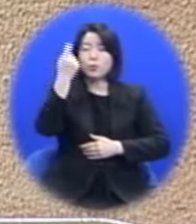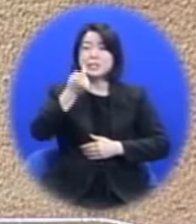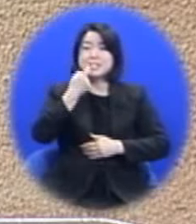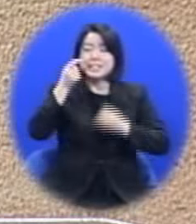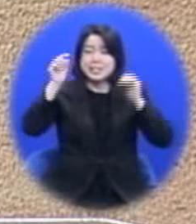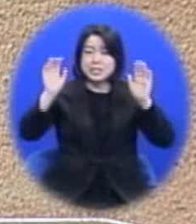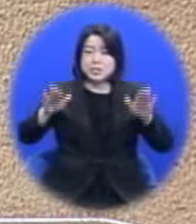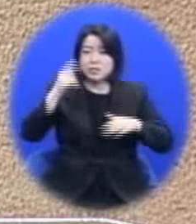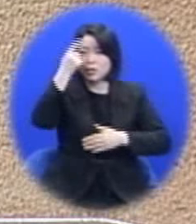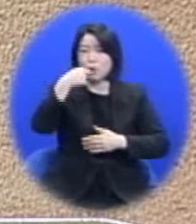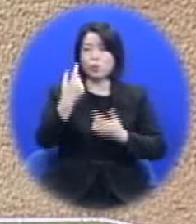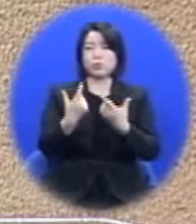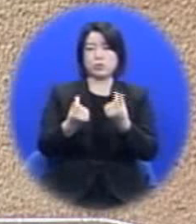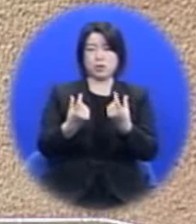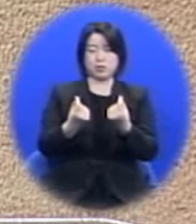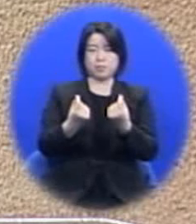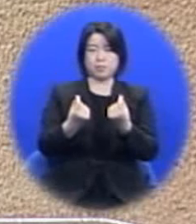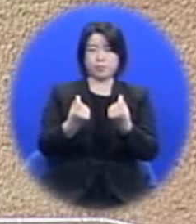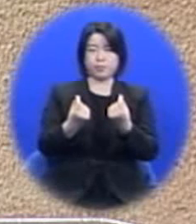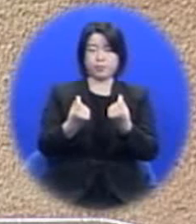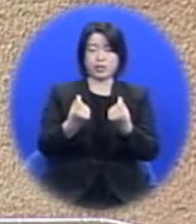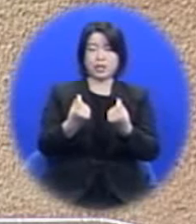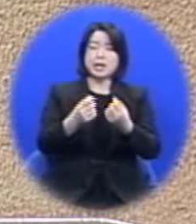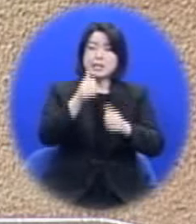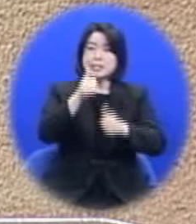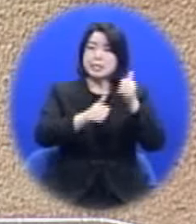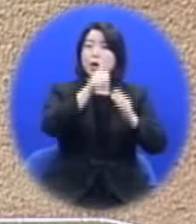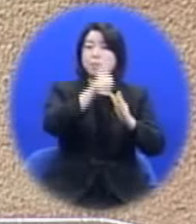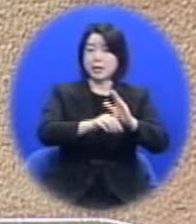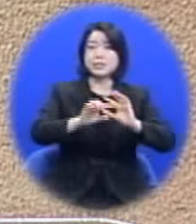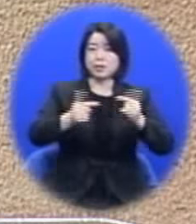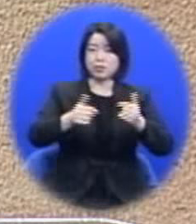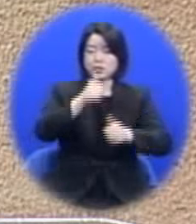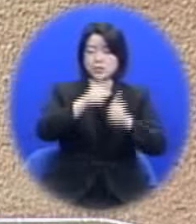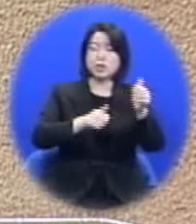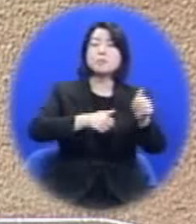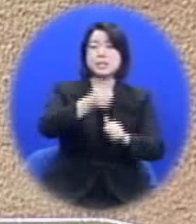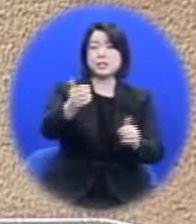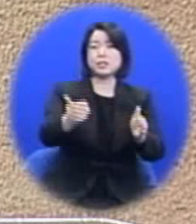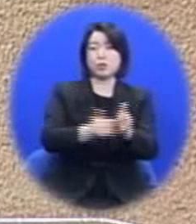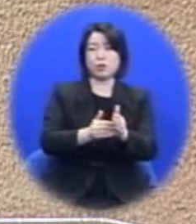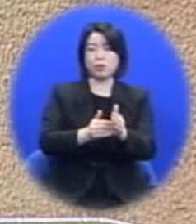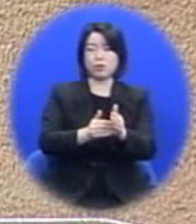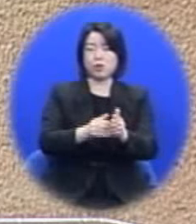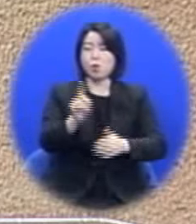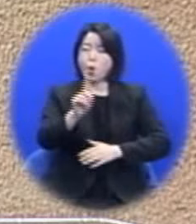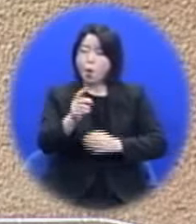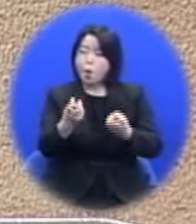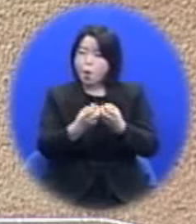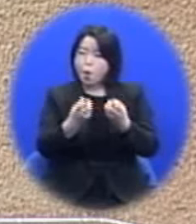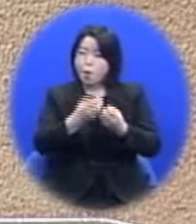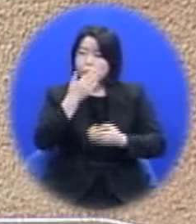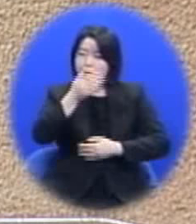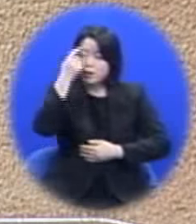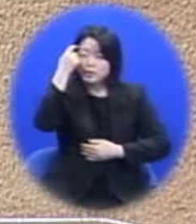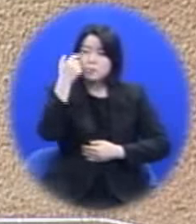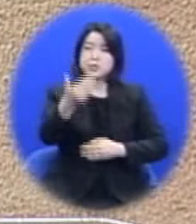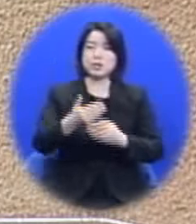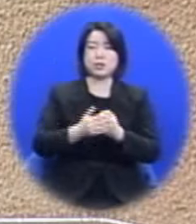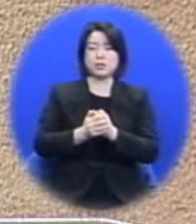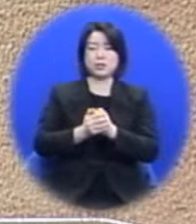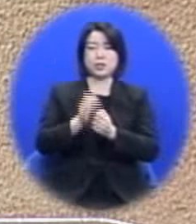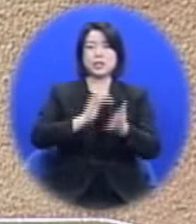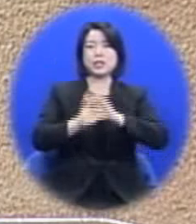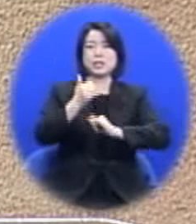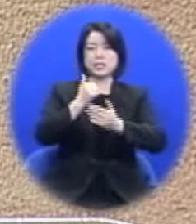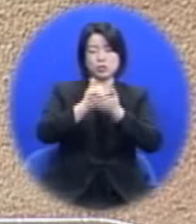얼굴처럼 시험에 들지 않은 거죠. 시험을이긴 거예요. 아니 스데반 집사가 어떻게 그럴 수 있었어요? 예수님을